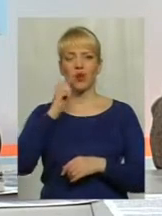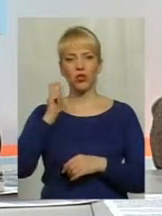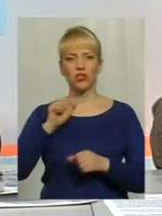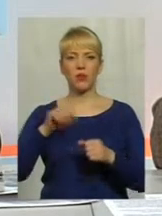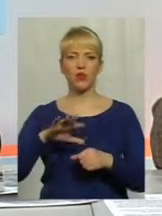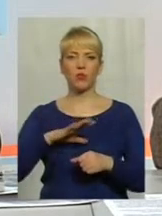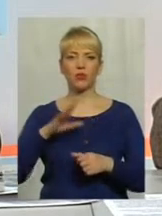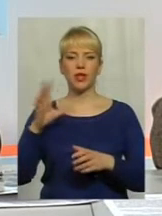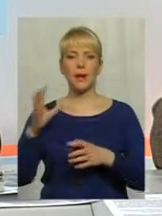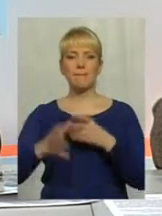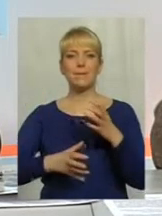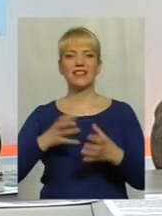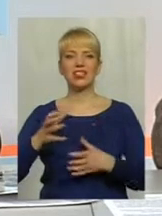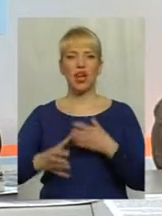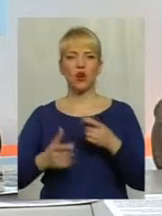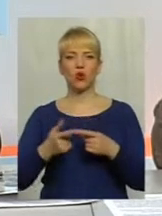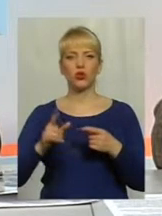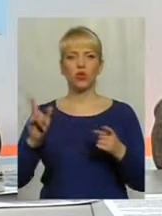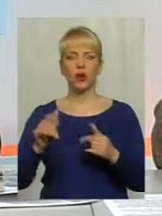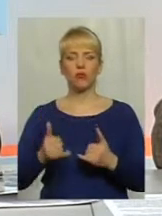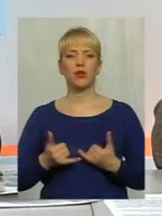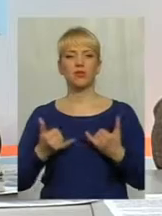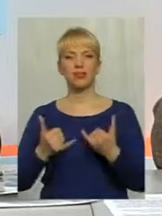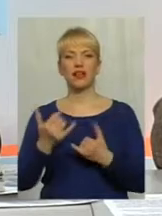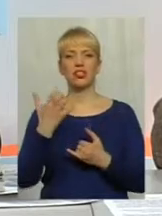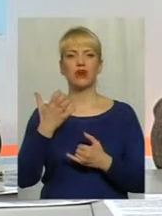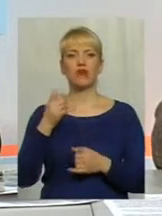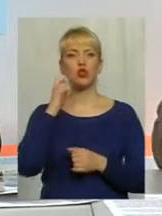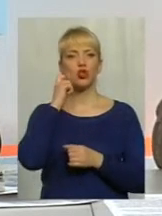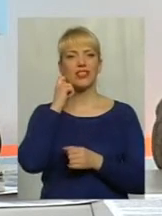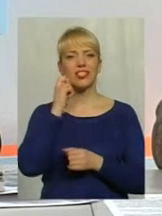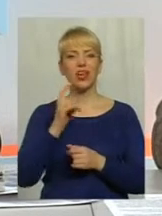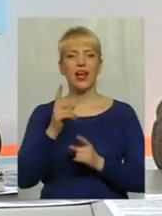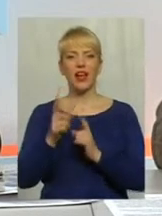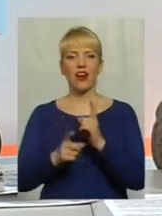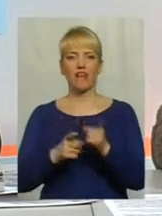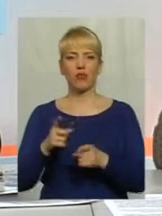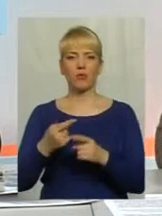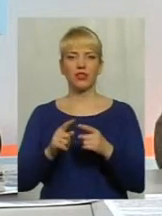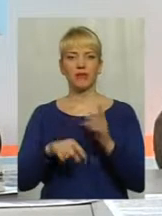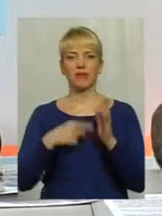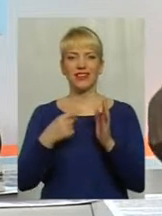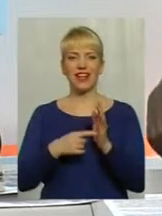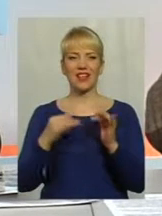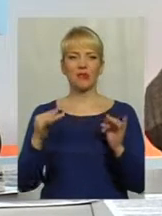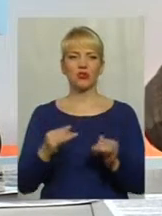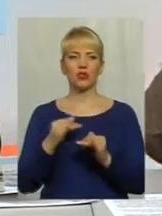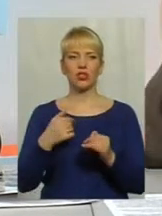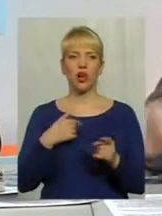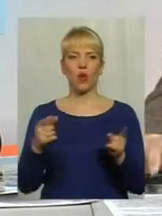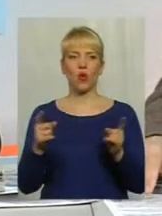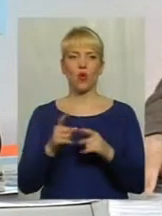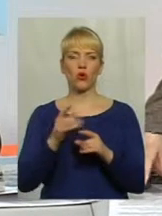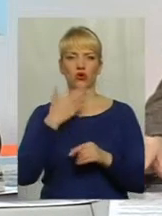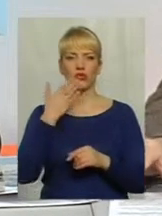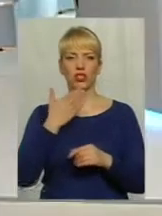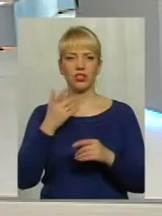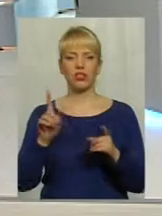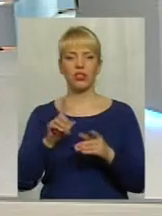яка саме присвячена і підсотріччю реформації, і тим питанням історичним. Я тут коротко зачитаю, які